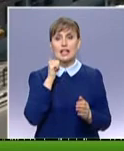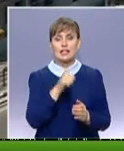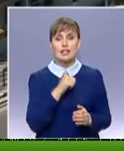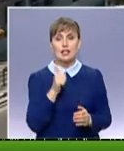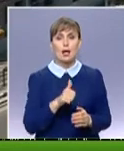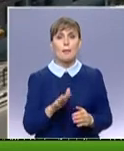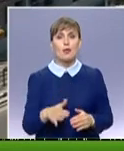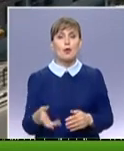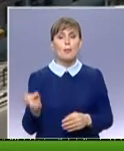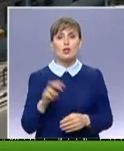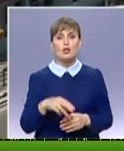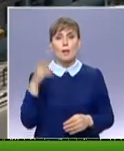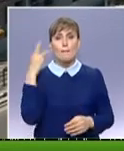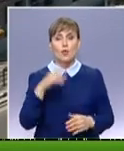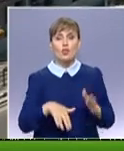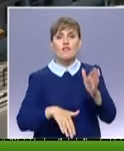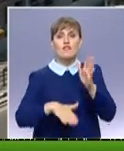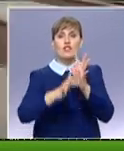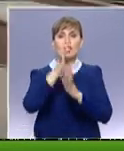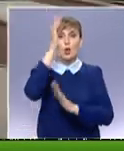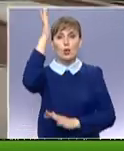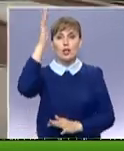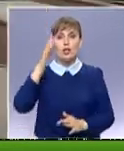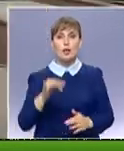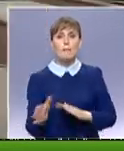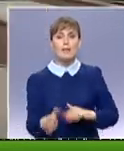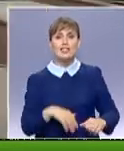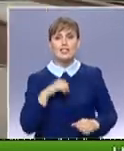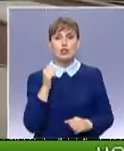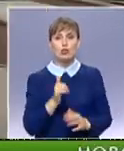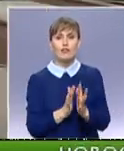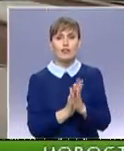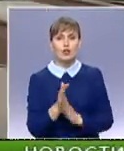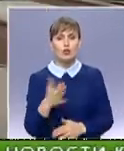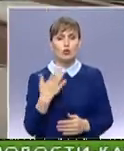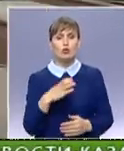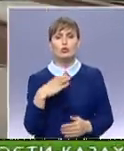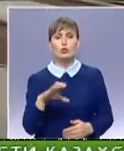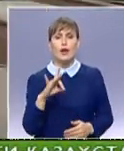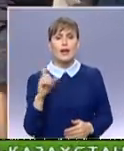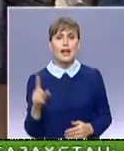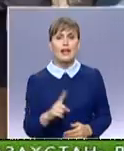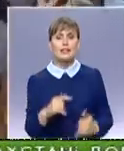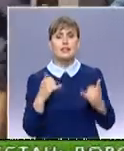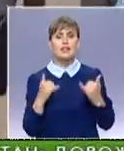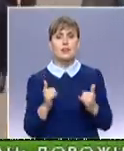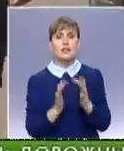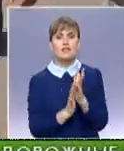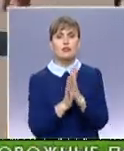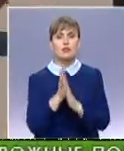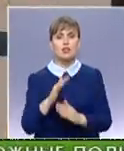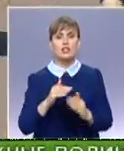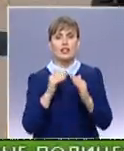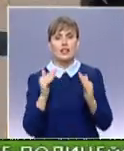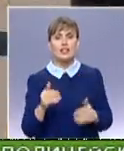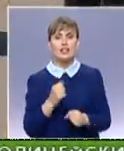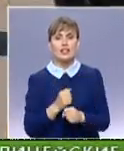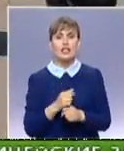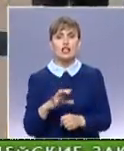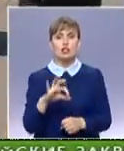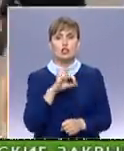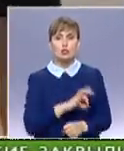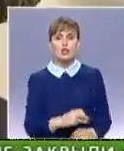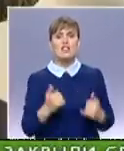Затем пришла мода на высотки. В последние годы их количество возросло в сотни раз. Но теперь высокие здания возводят с